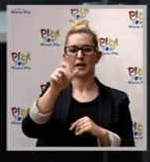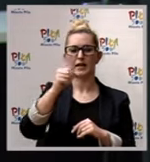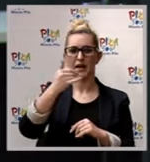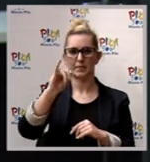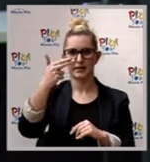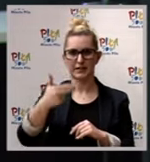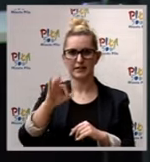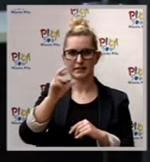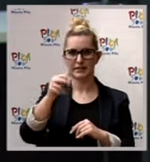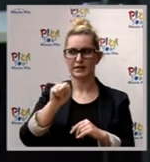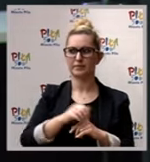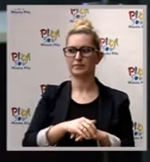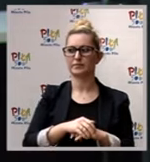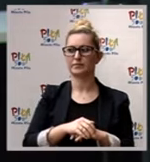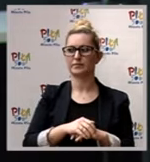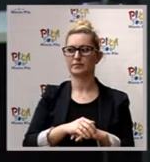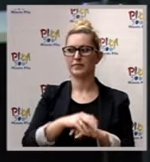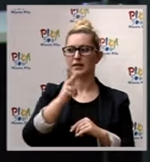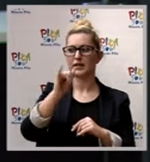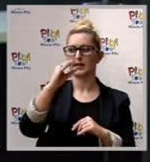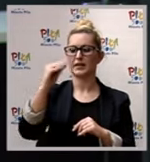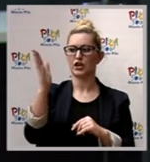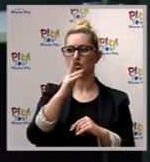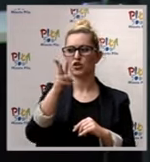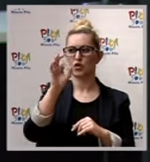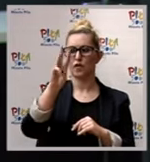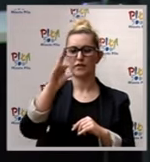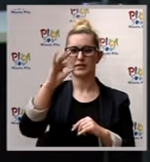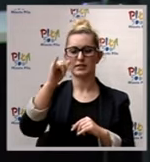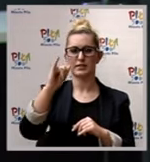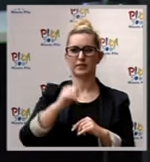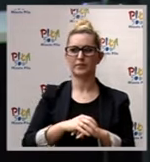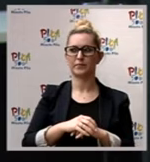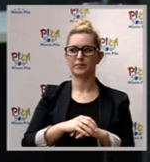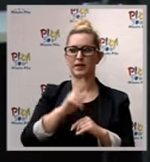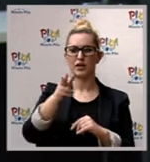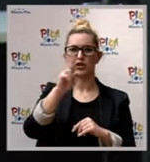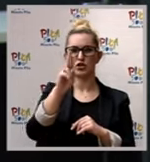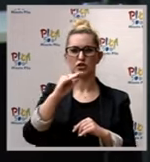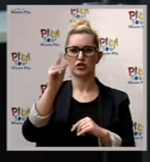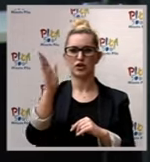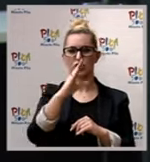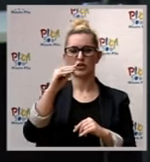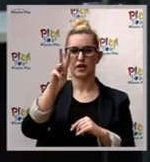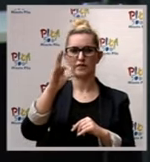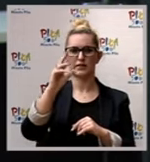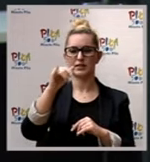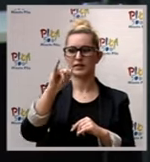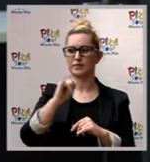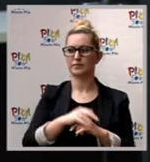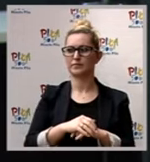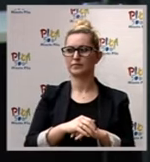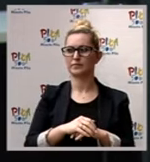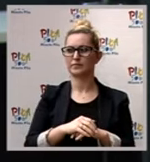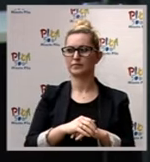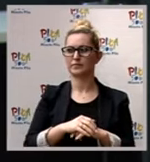Kamińska, Andrzej Mirosław Kieszkowski, Zdzisław Kazimierz Krzeszewski, Elżbieta